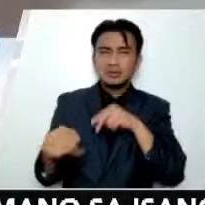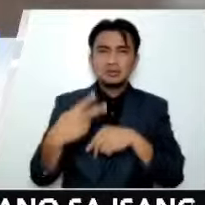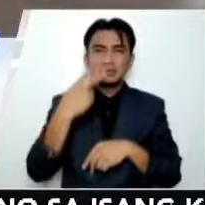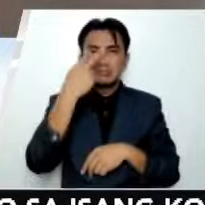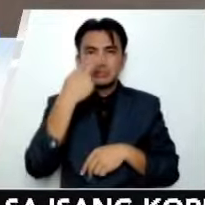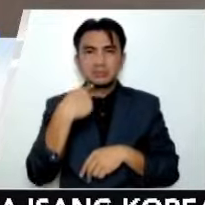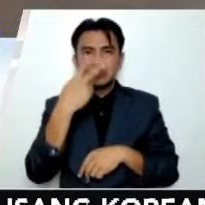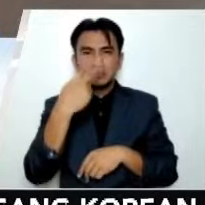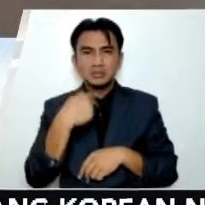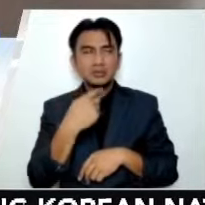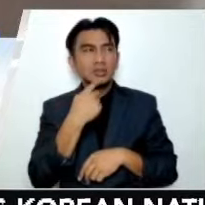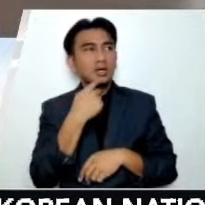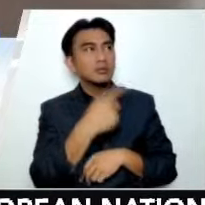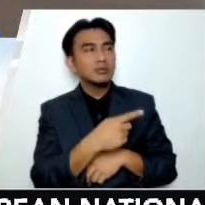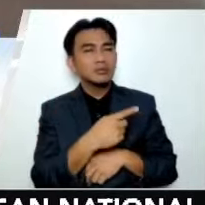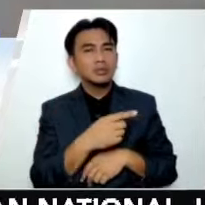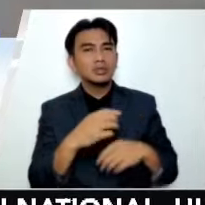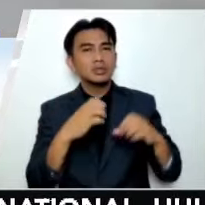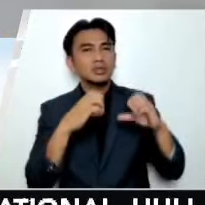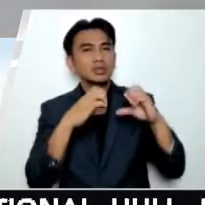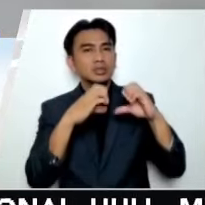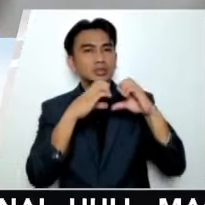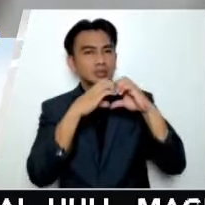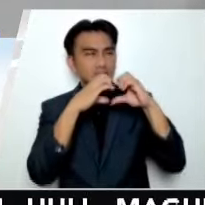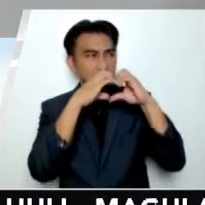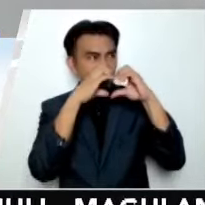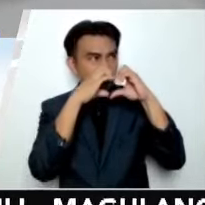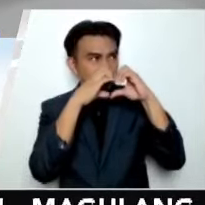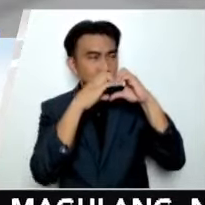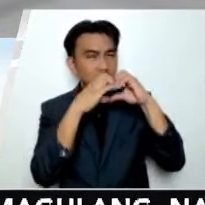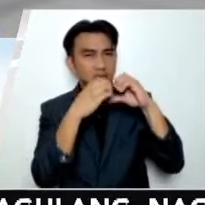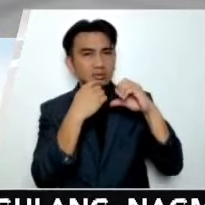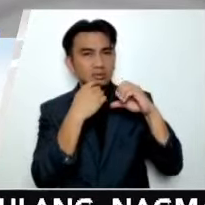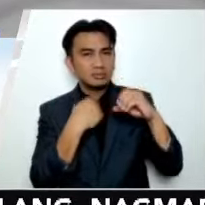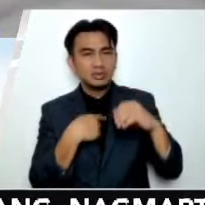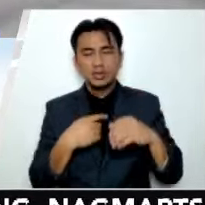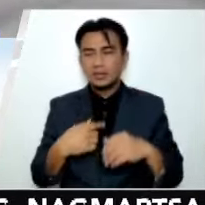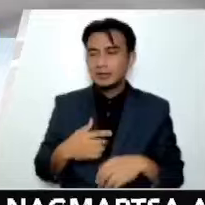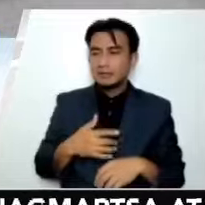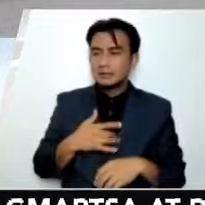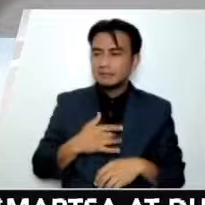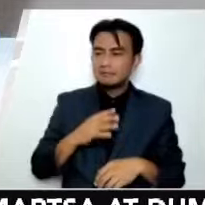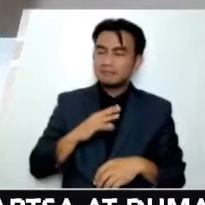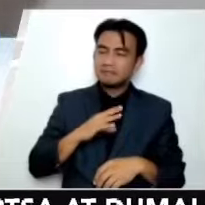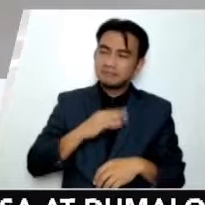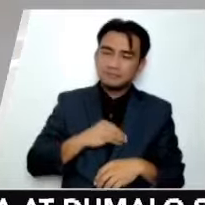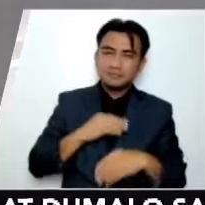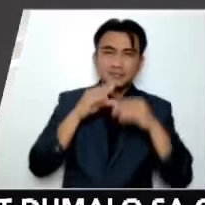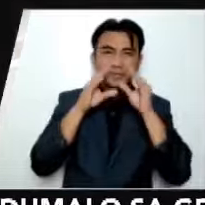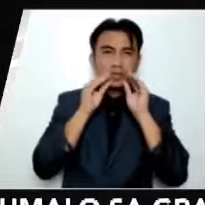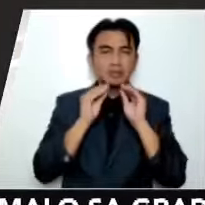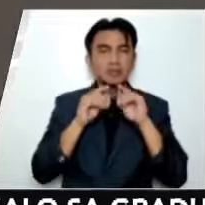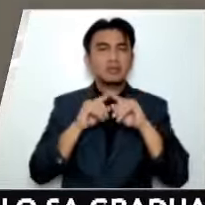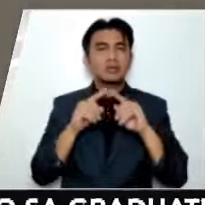siya sa akin ng heart sign na ganito. Malungkot po, pero kailangan ko pong